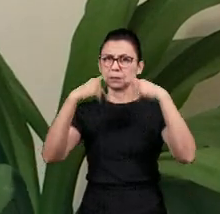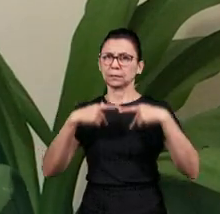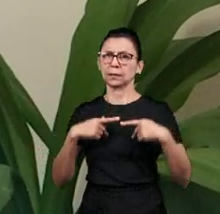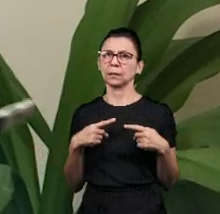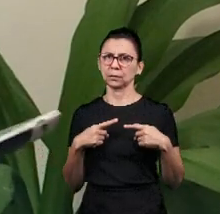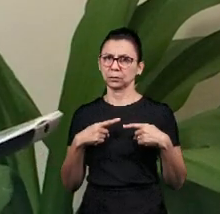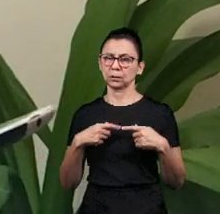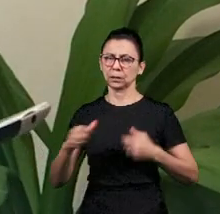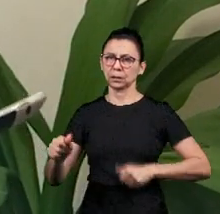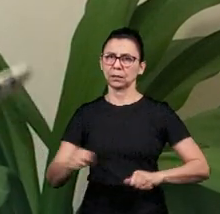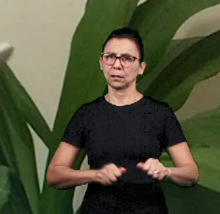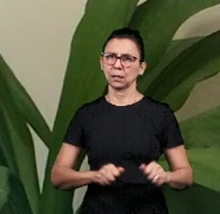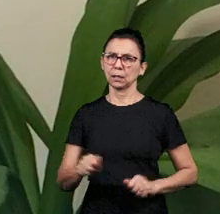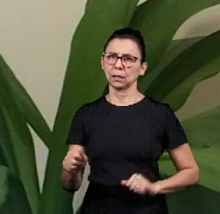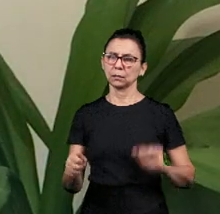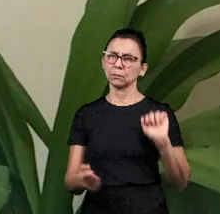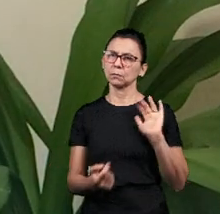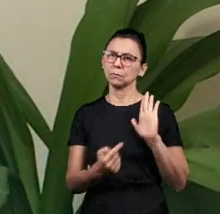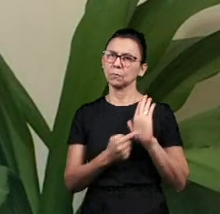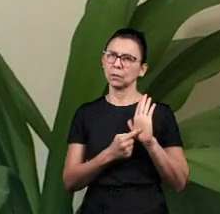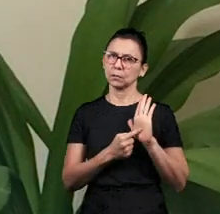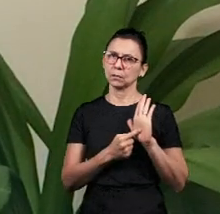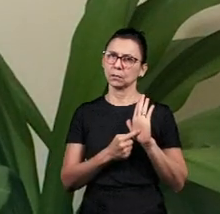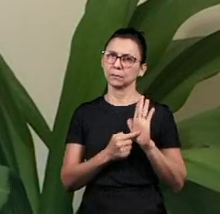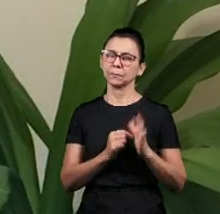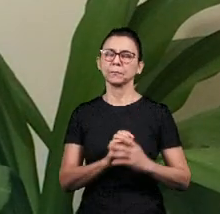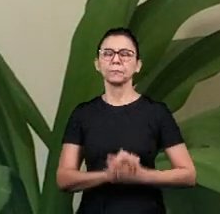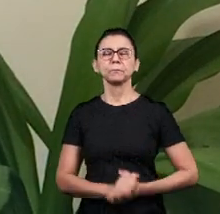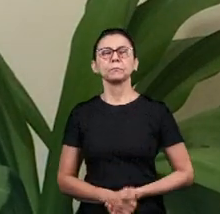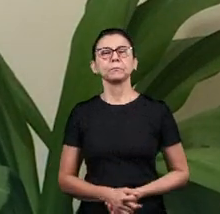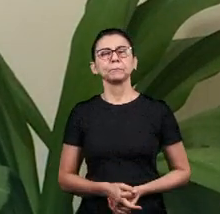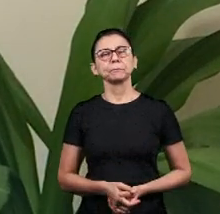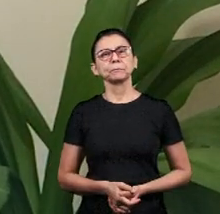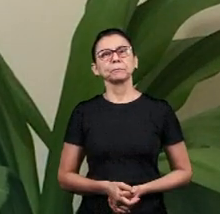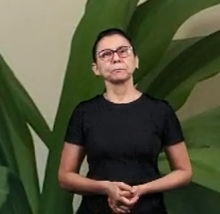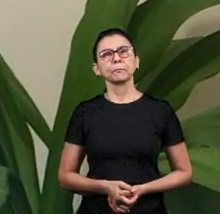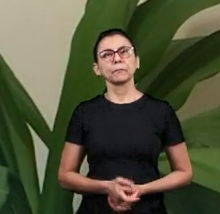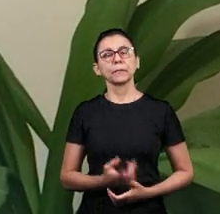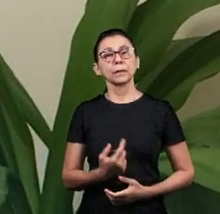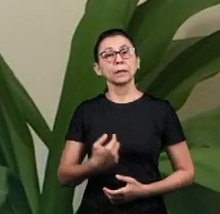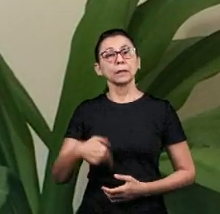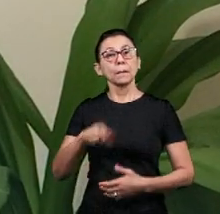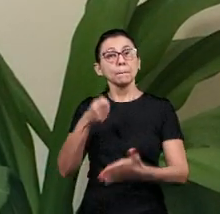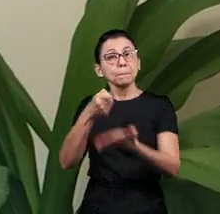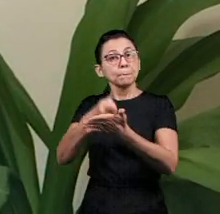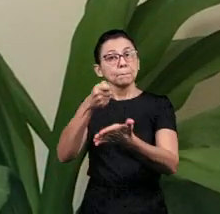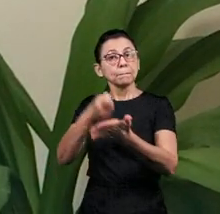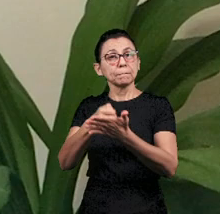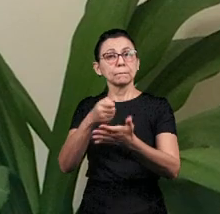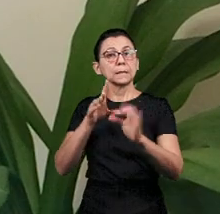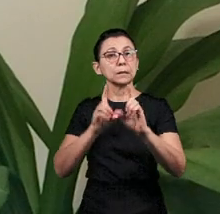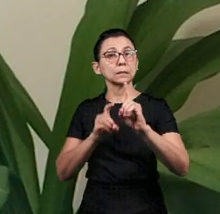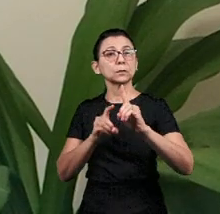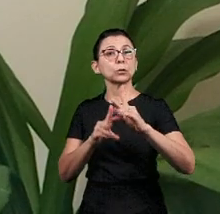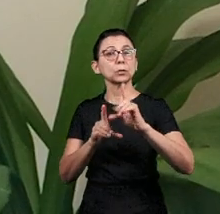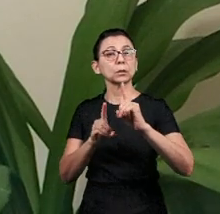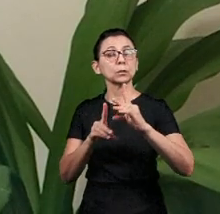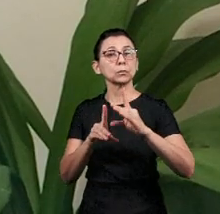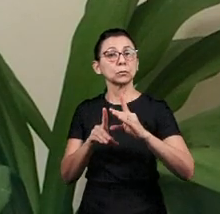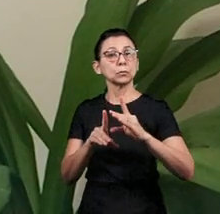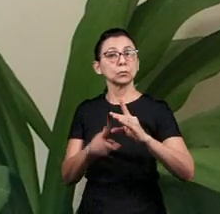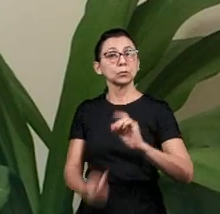42, un texte très cité par les frères et sœurs, nous dit exactement cela. Ils ont persévéré dans la doctrine des